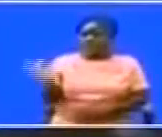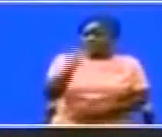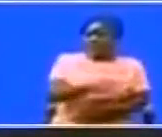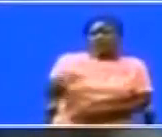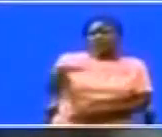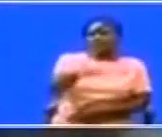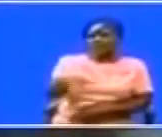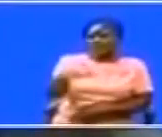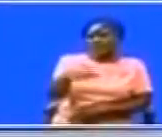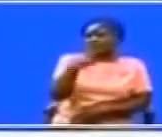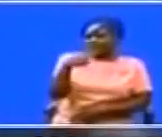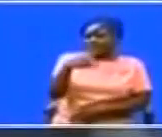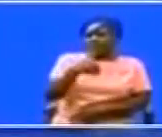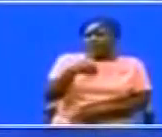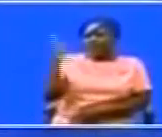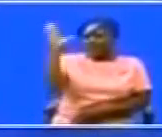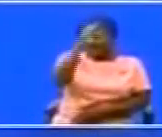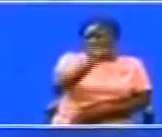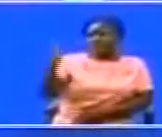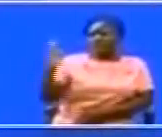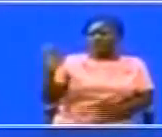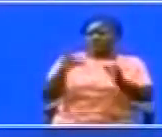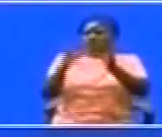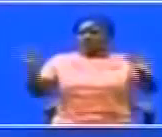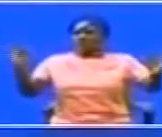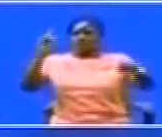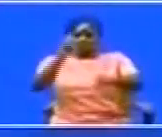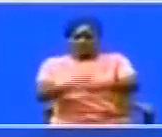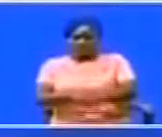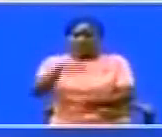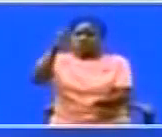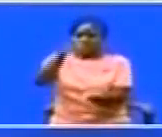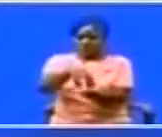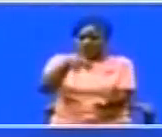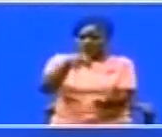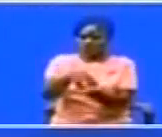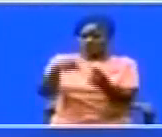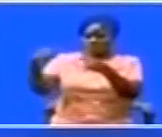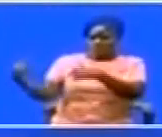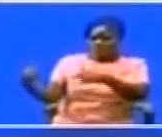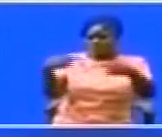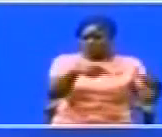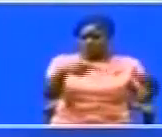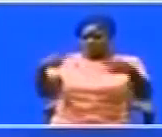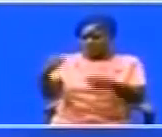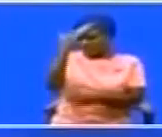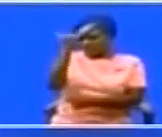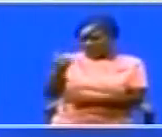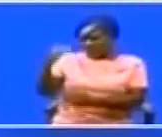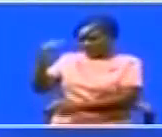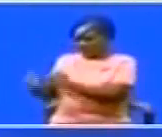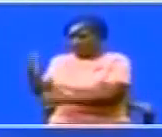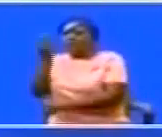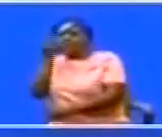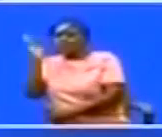ambalo wanasema kwamba limekumbwa na ukosefu usalama kwa muda sasa. Hali hiyo inatokana na vuta ni kuvute hasa kwenye mpaka baina